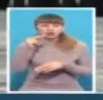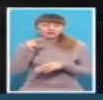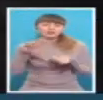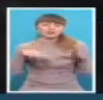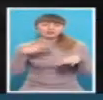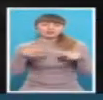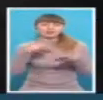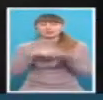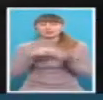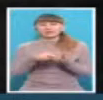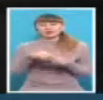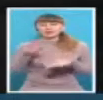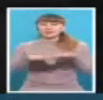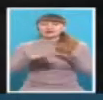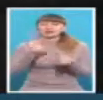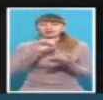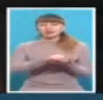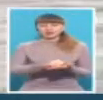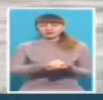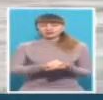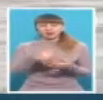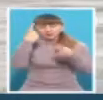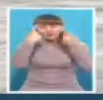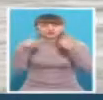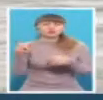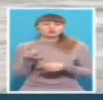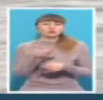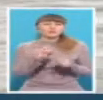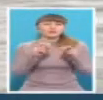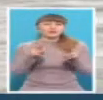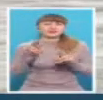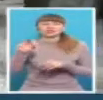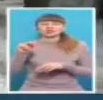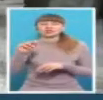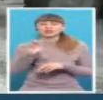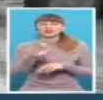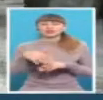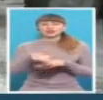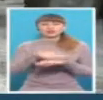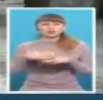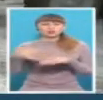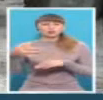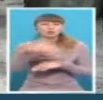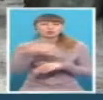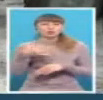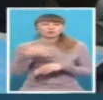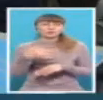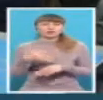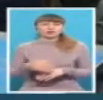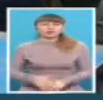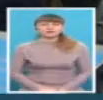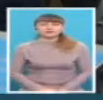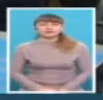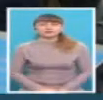жағдайда күш біріктіре алатындарын көрсетті. Сала басшыларының айтуынша, биылғы қысқы маусымға дайындық таңғалықты, техника мен құрал